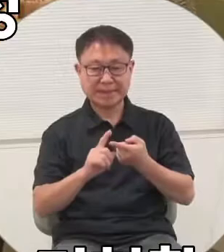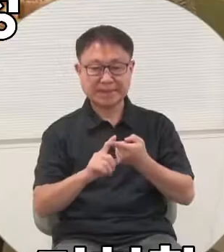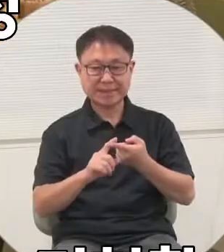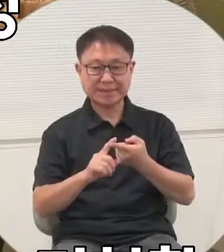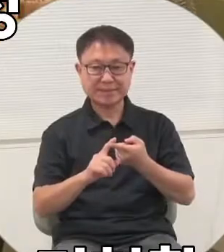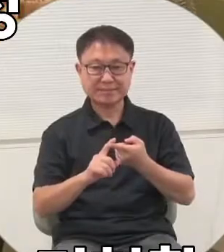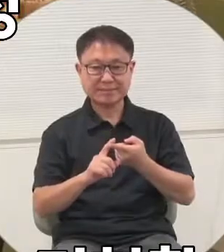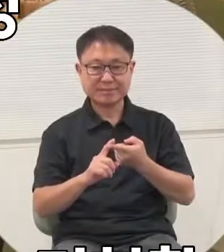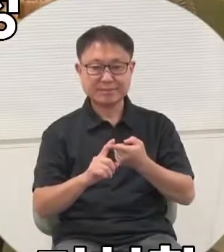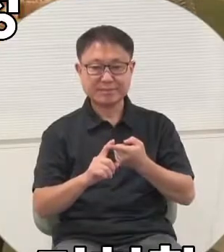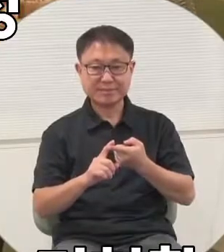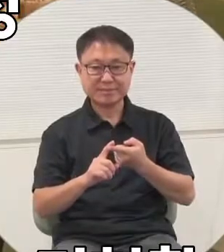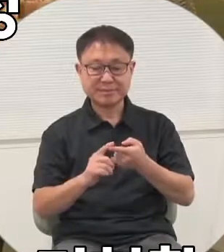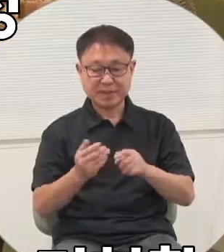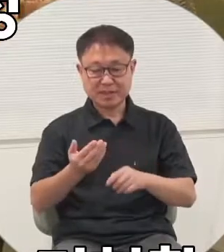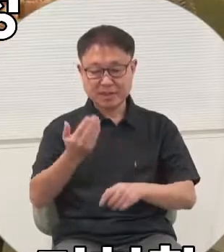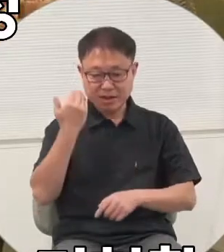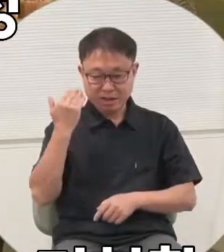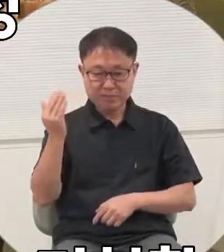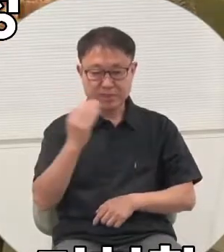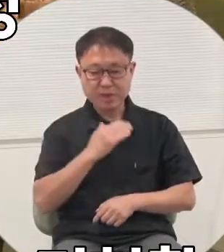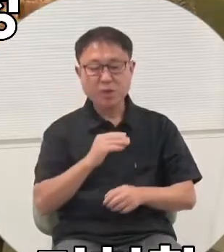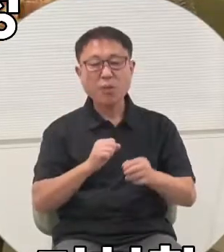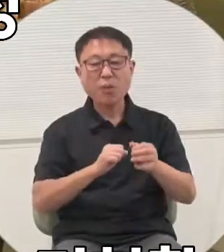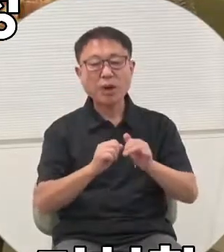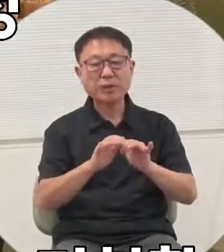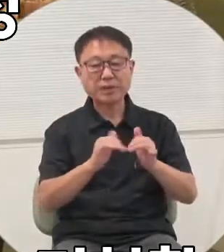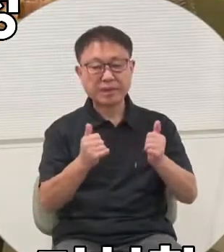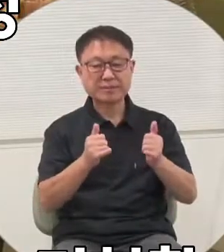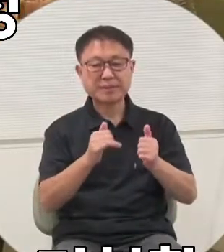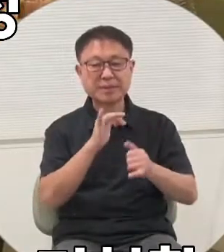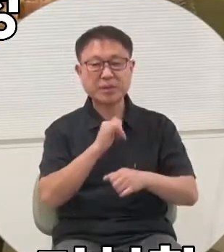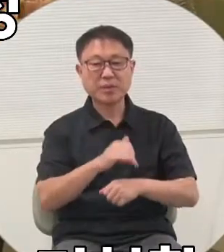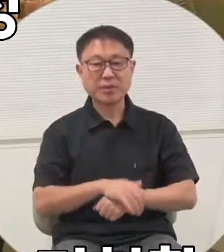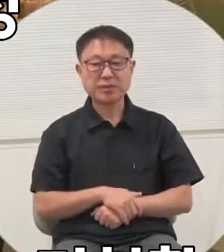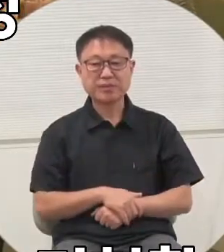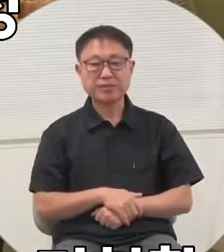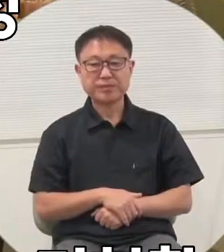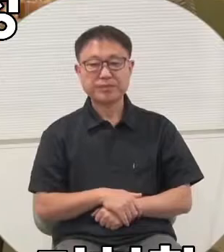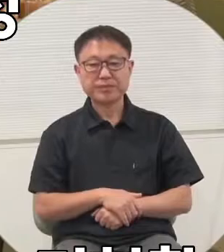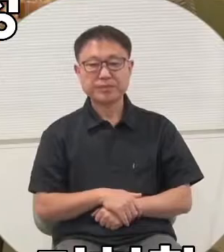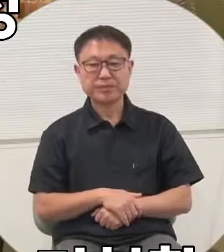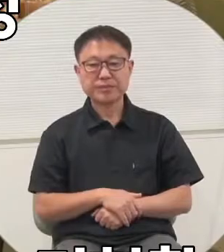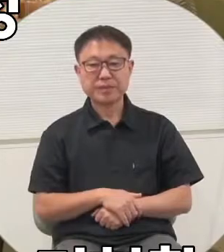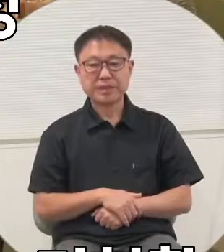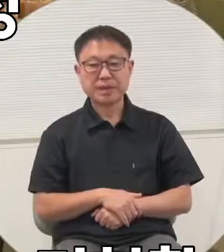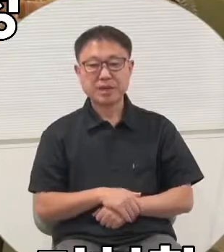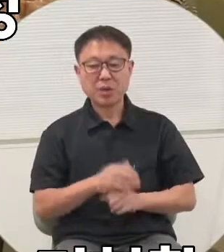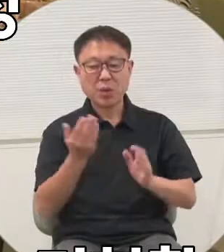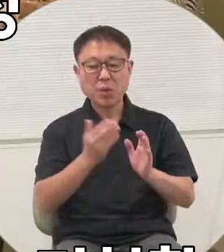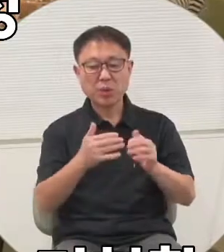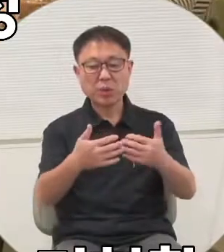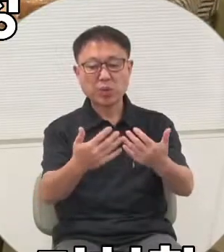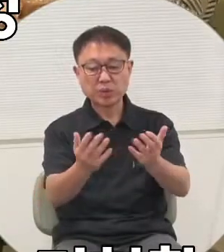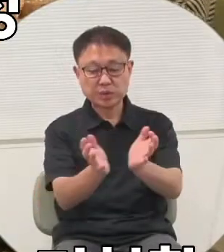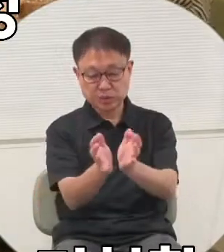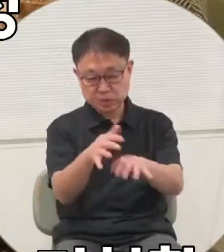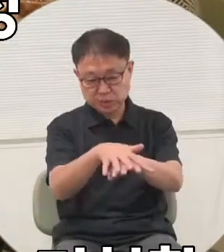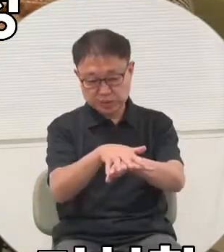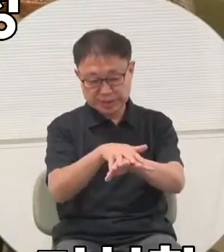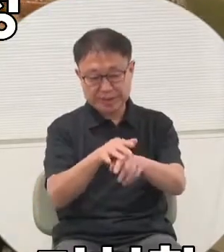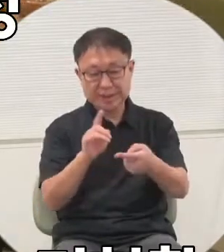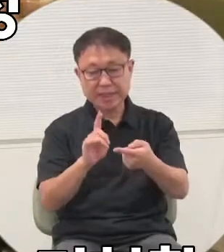나왔지만 동네에서는 그 이전부터 많은 활동들을 했었죠. 그래서 마을 공동체라는 이름을 가지고